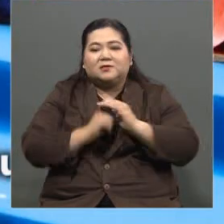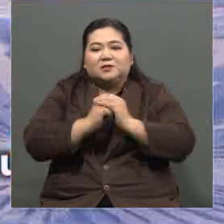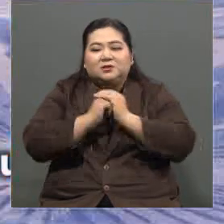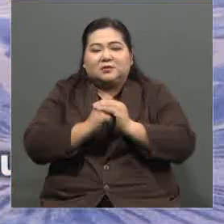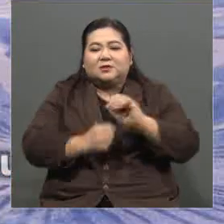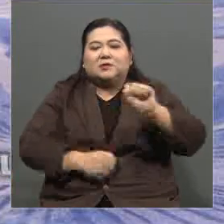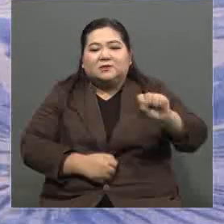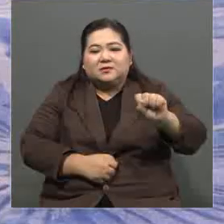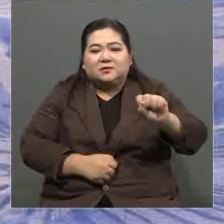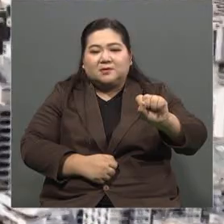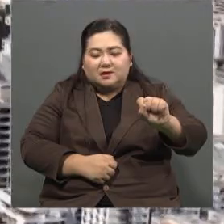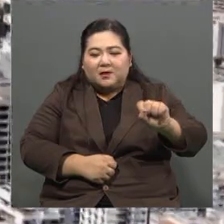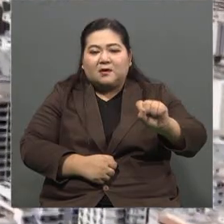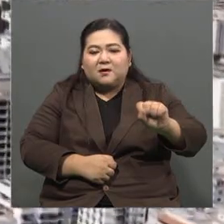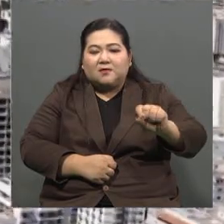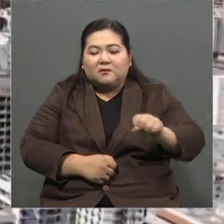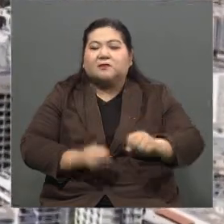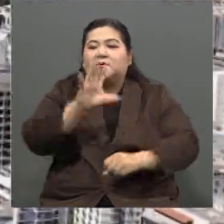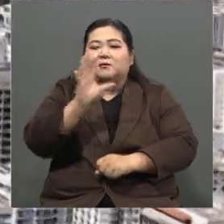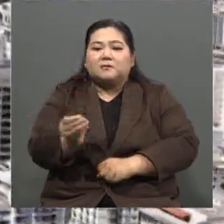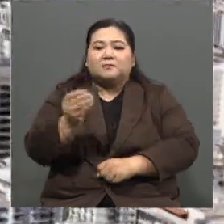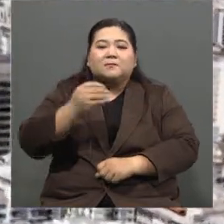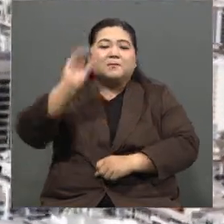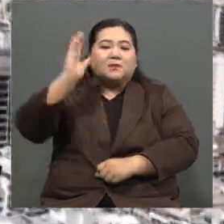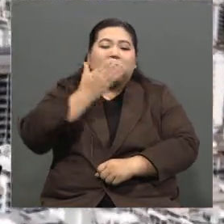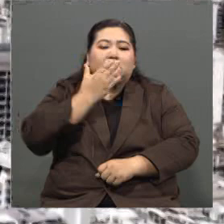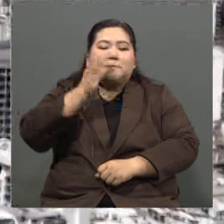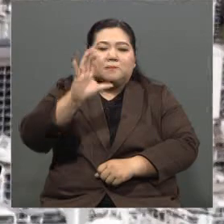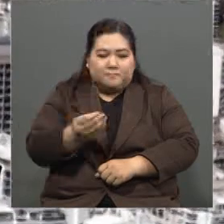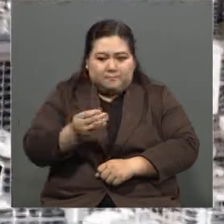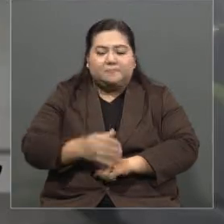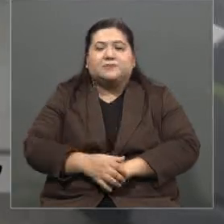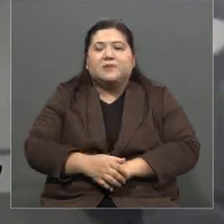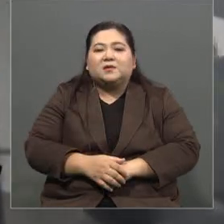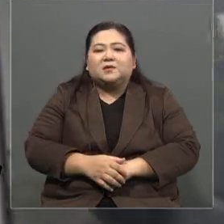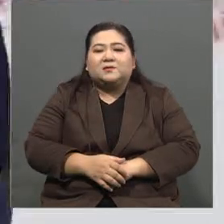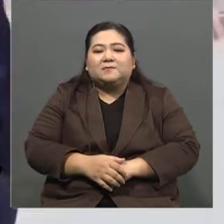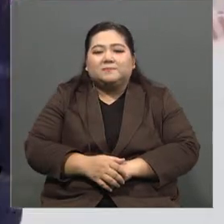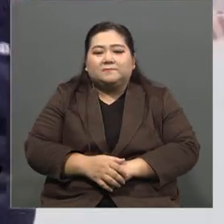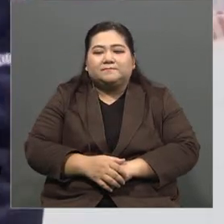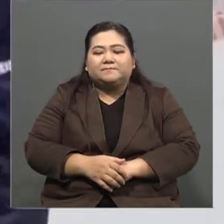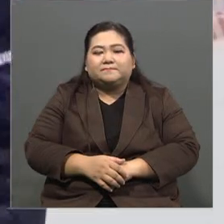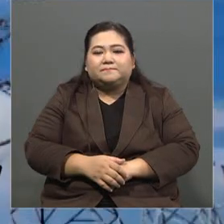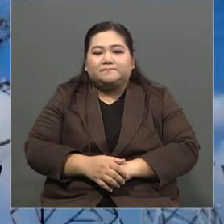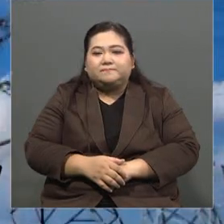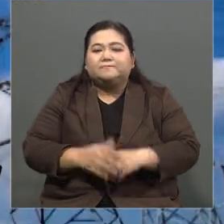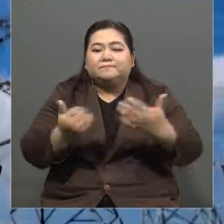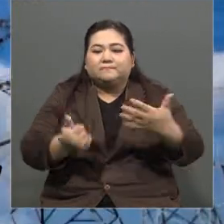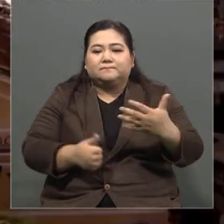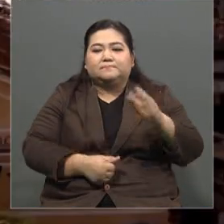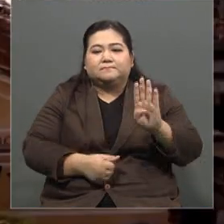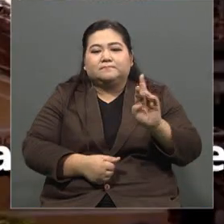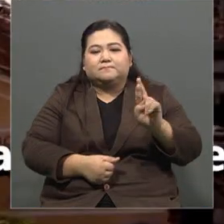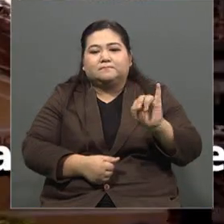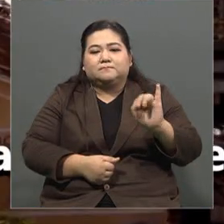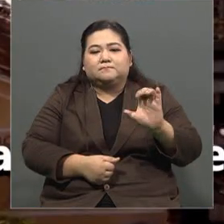จีนและ Sคือ Southแฟรแอฟริกาใต้นะครับก็เลยเป็นที่มาของชื่อกลุ่ม brixทีนี้ต่อมาเนี่ยมีการเพิ่มสมาชิกเข้ามาการ